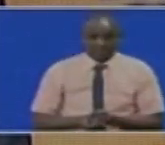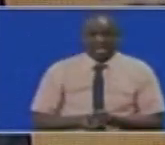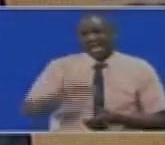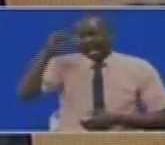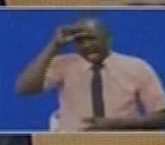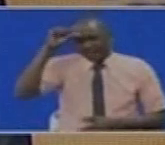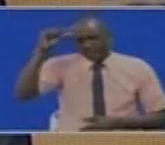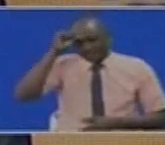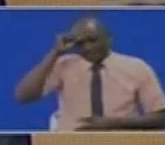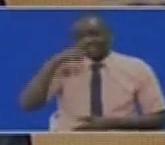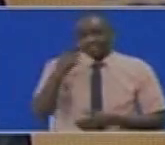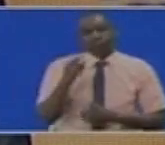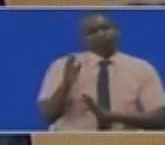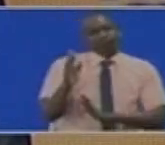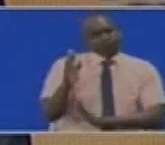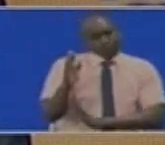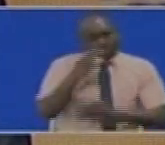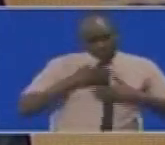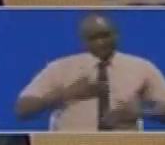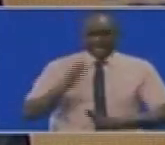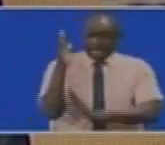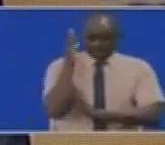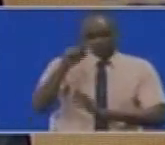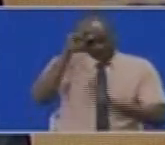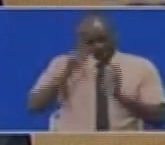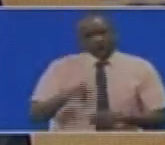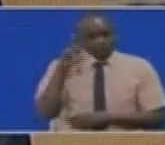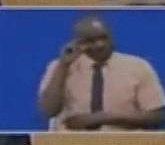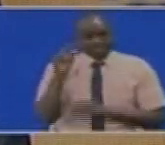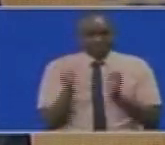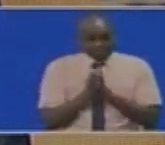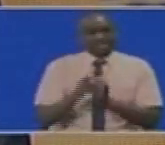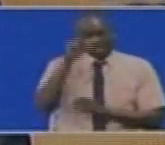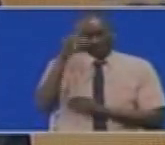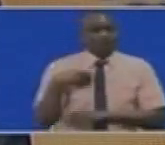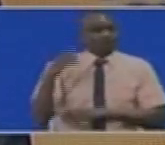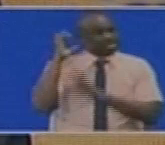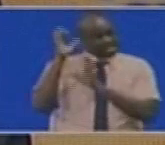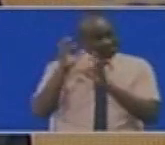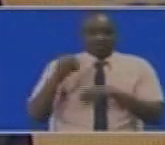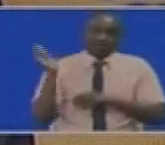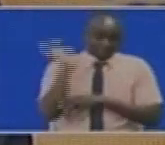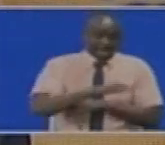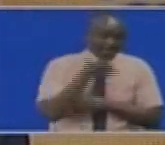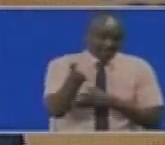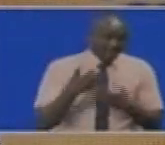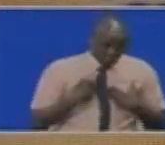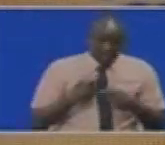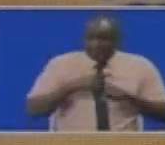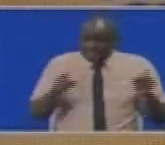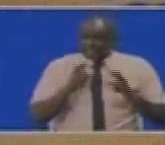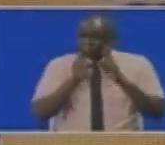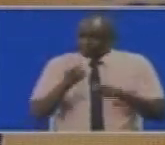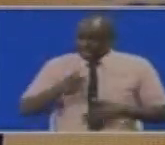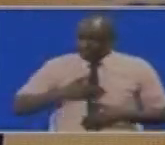Serikali imewarejeshia walinzi magavana Ali Hassan Joho wa Mombasa na Amason Kingi wa Kilifi, lakini anavyoripoti mwanahabari Francis